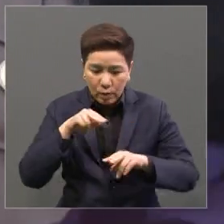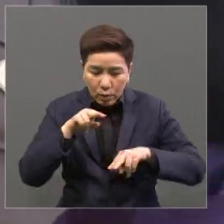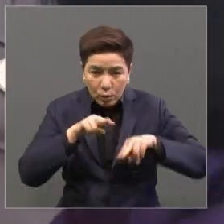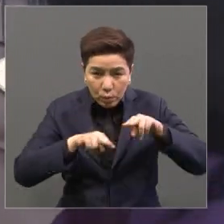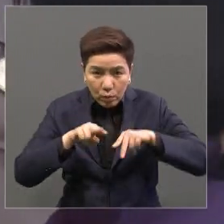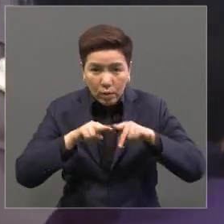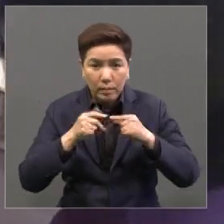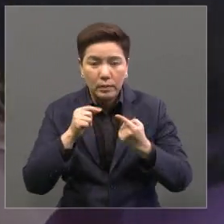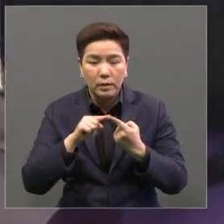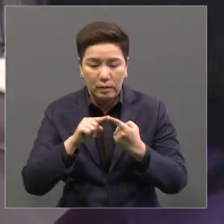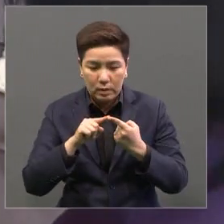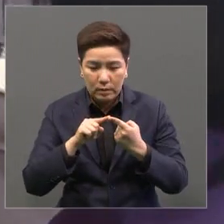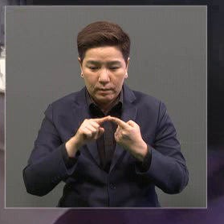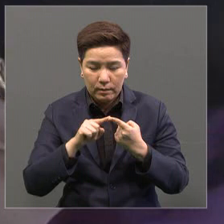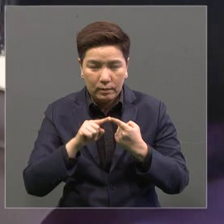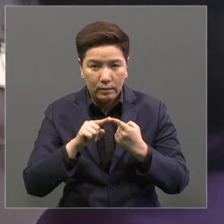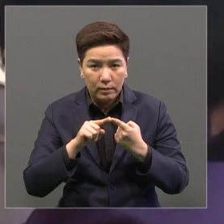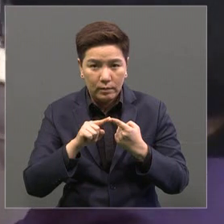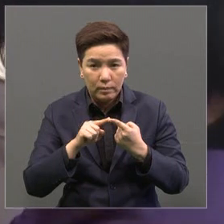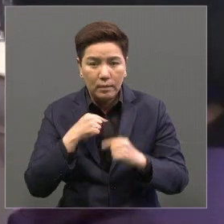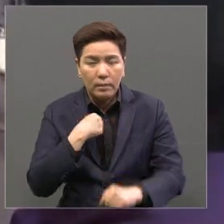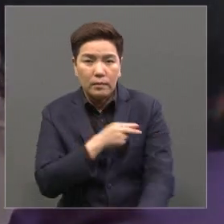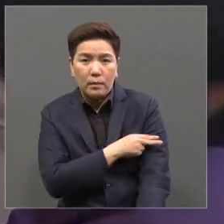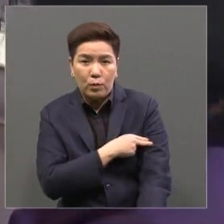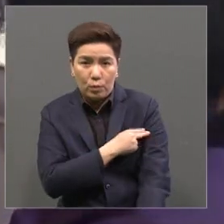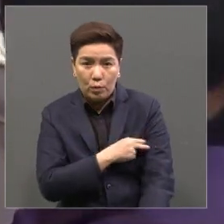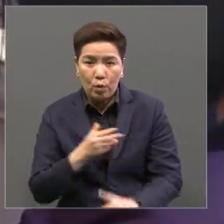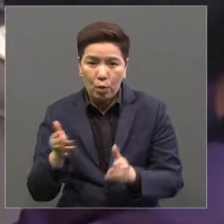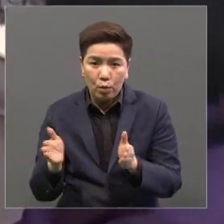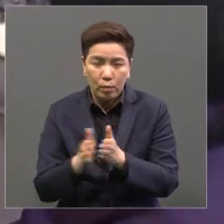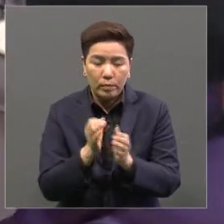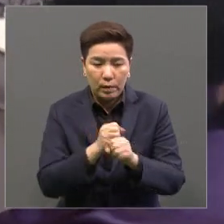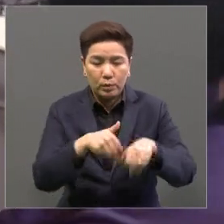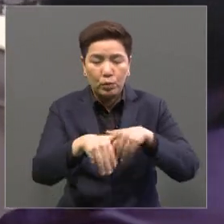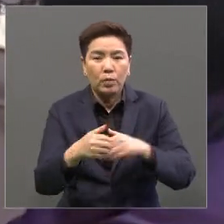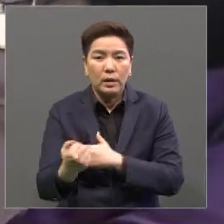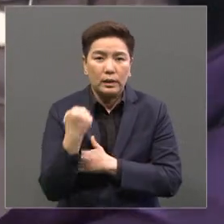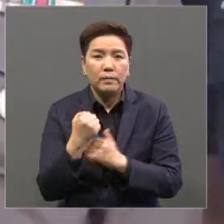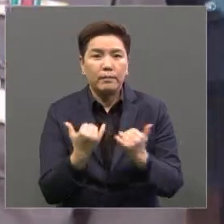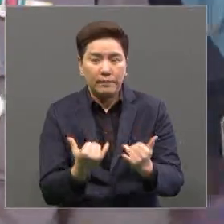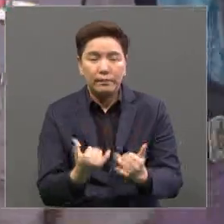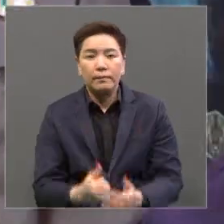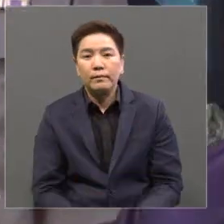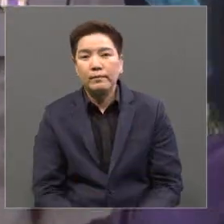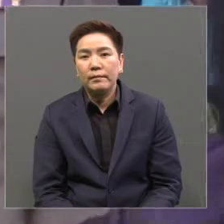ครับแล้วก็ในส่วนของปกครองก็และทางสาธารณสุขก็จะร่วมกันเพื่อสร้างผู้คนที่